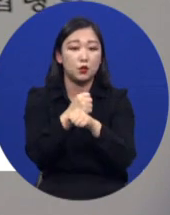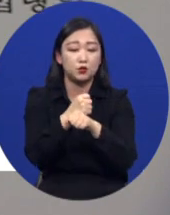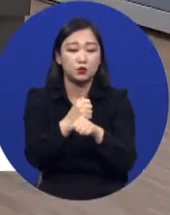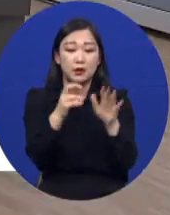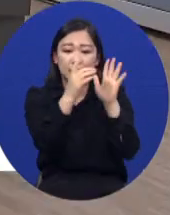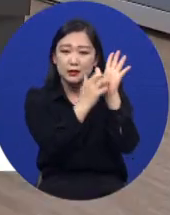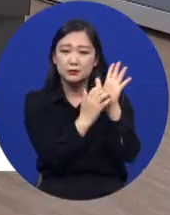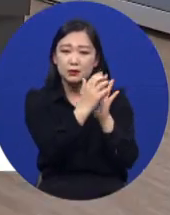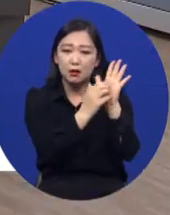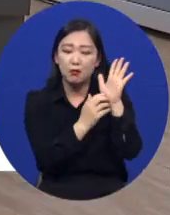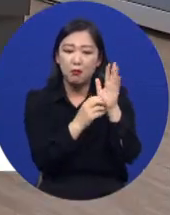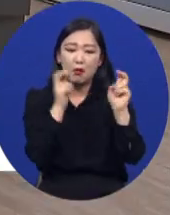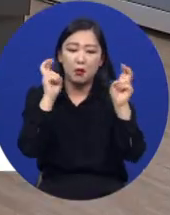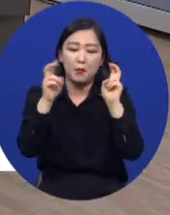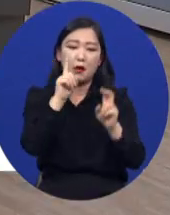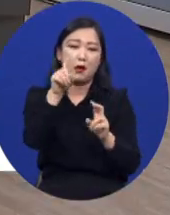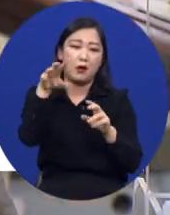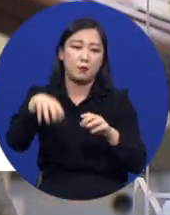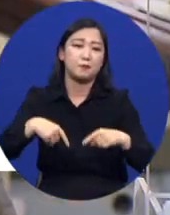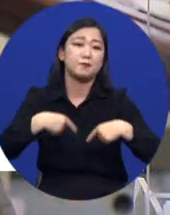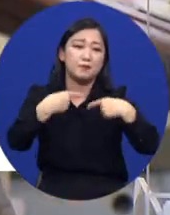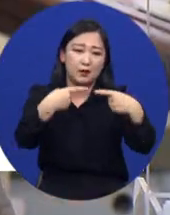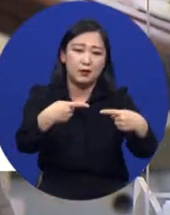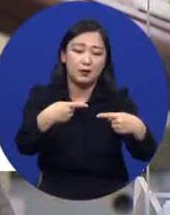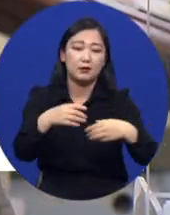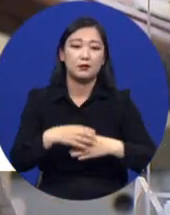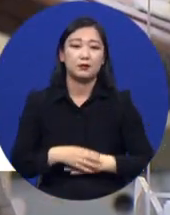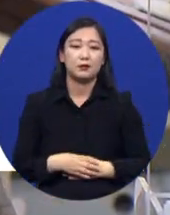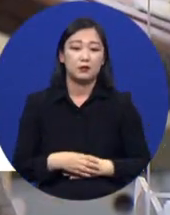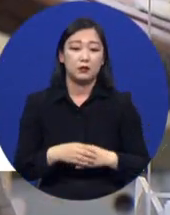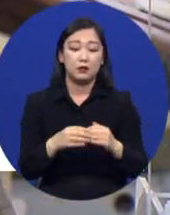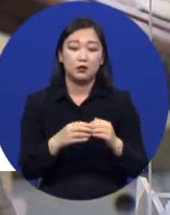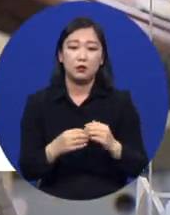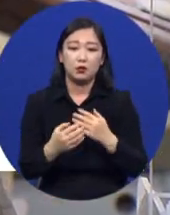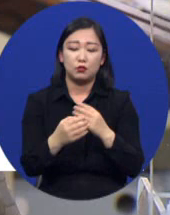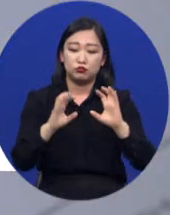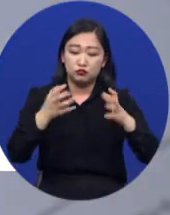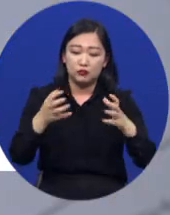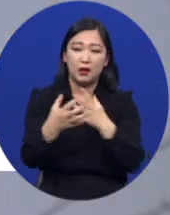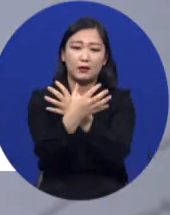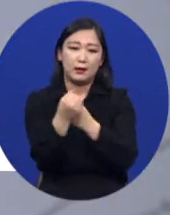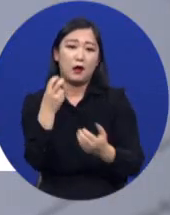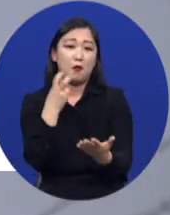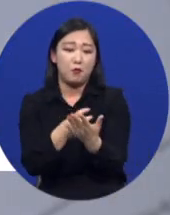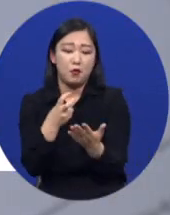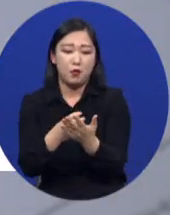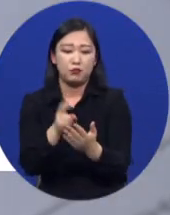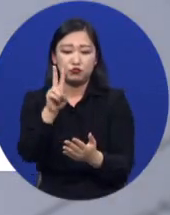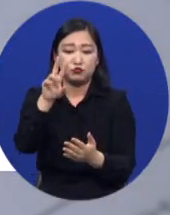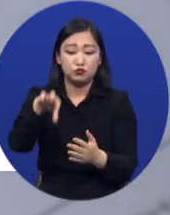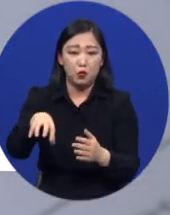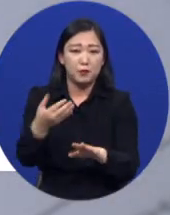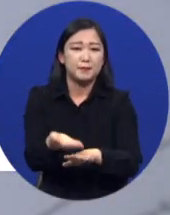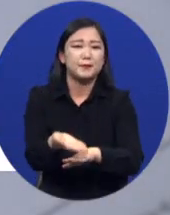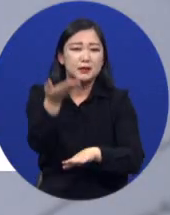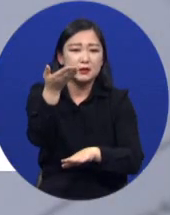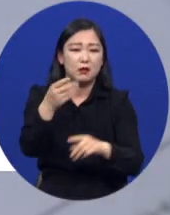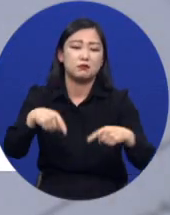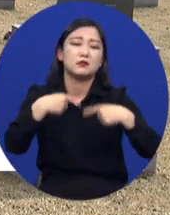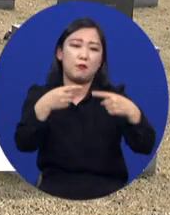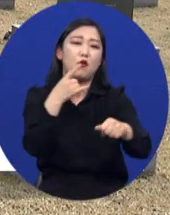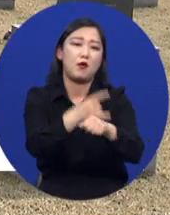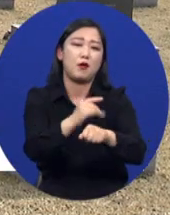입찰에 업체 한 곳이 응찰 했습니다 국가계약법 에 따라 경쟁입찰 은 두 곳 이상 이 참여해야 하지만